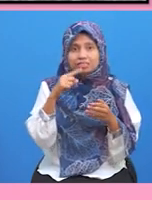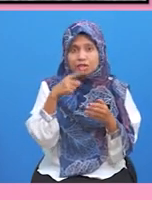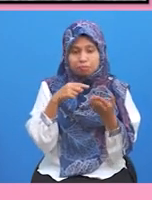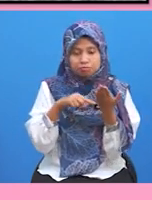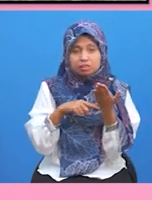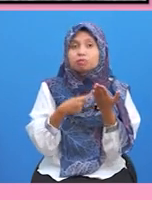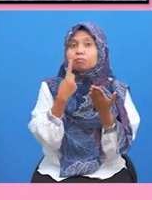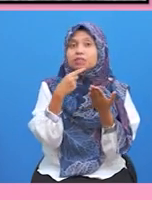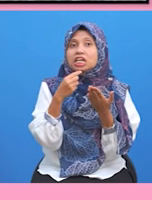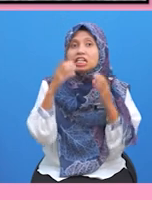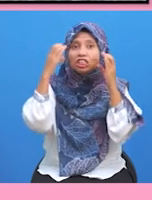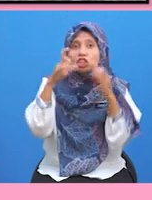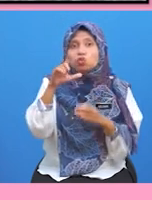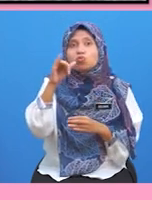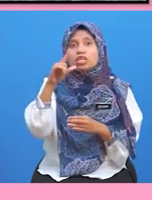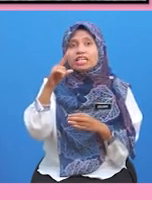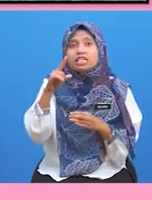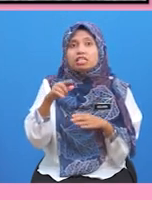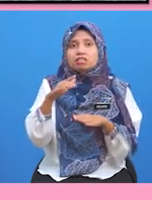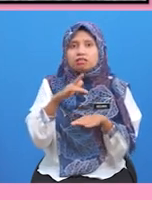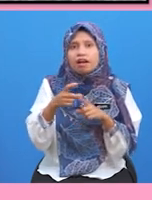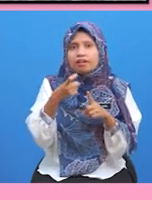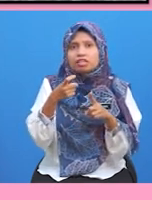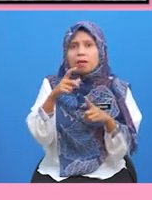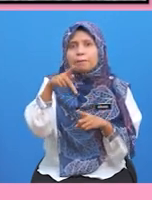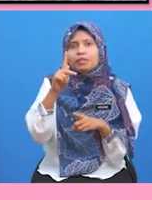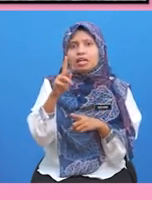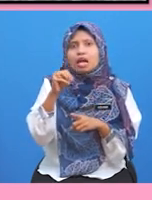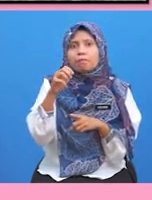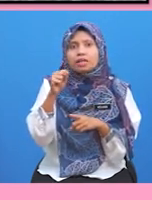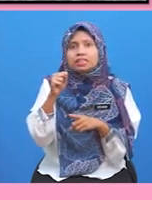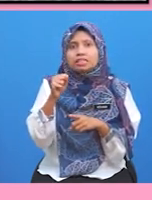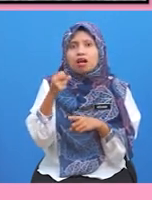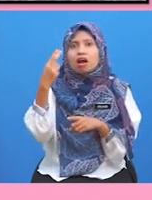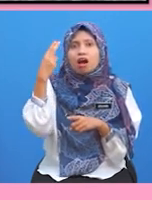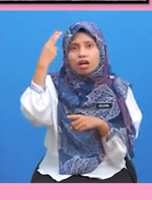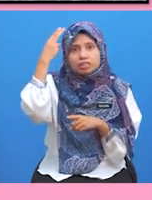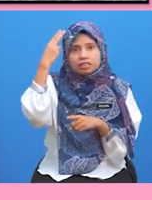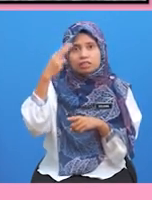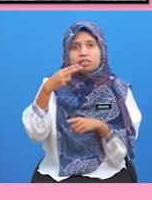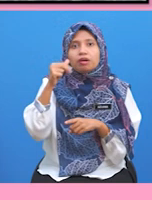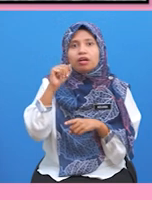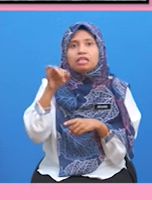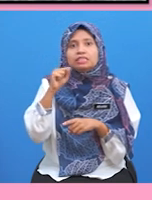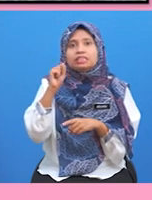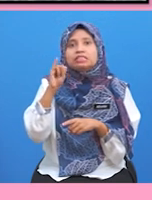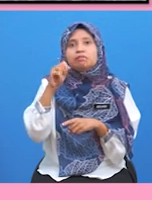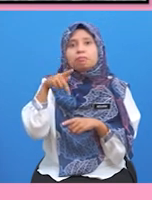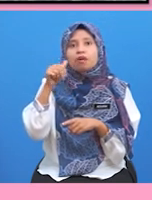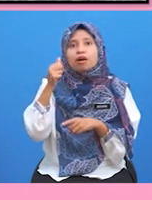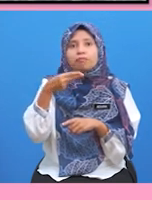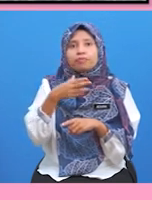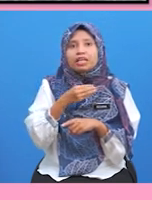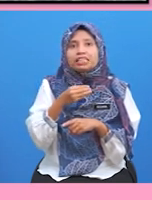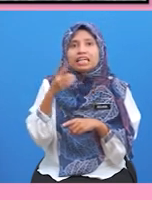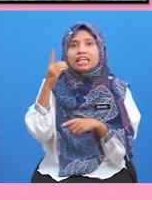Lily Erbewin dari parti PKMS, Hajah Sifah Tuanku Osman, Dayang Fauziah dan Cikgu